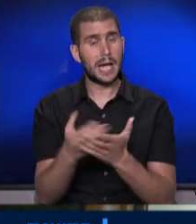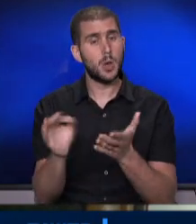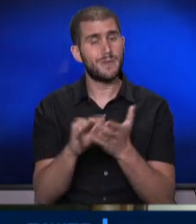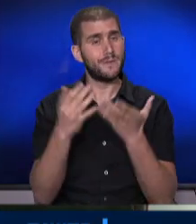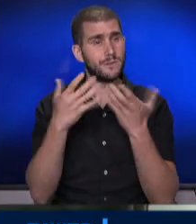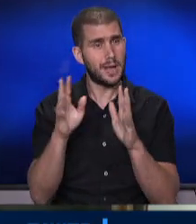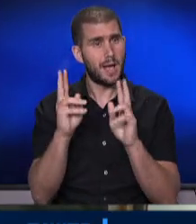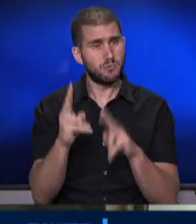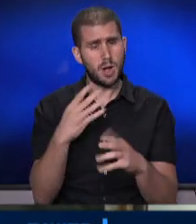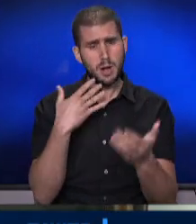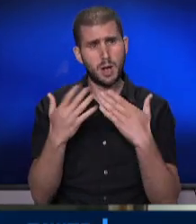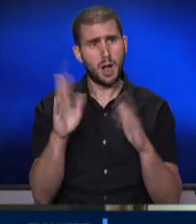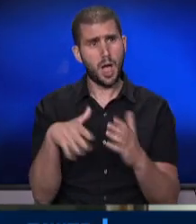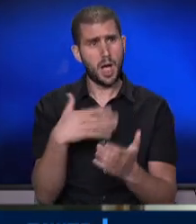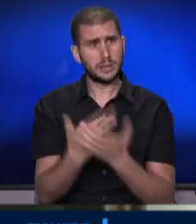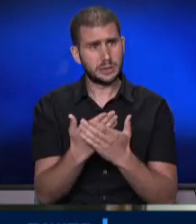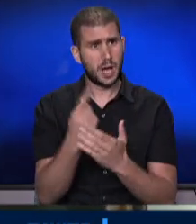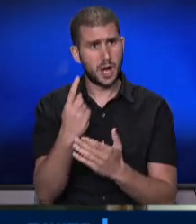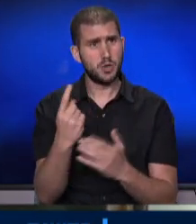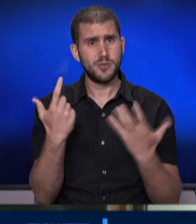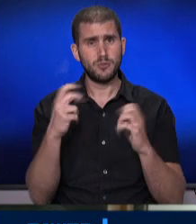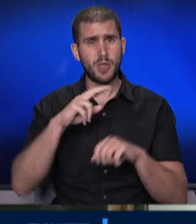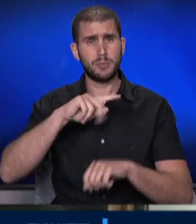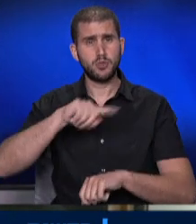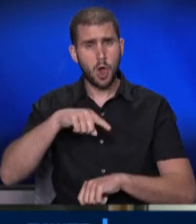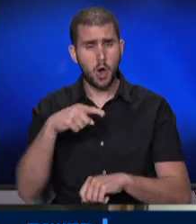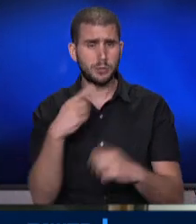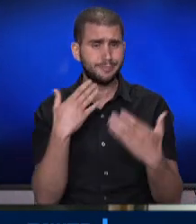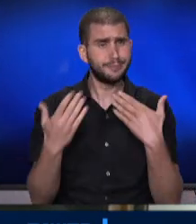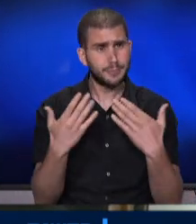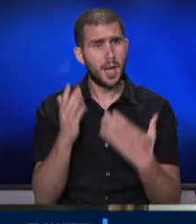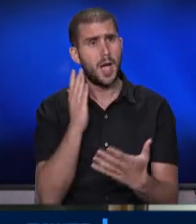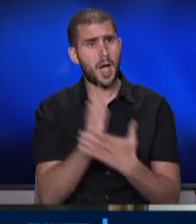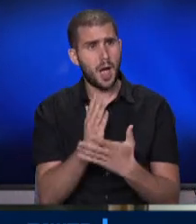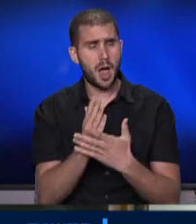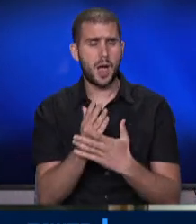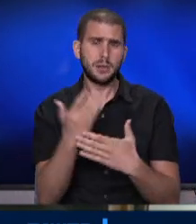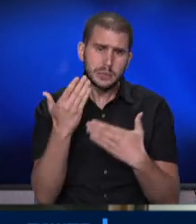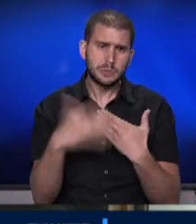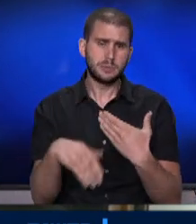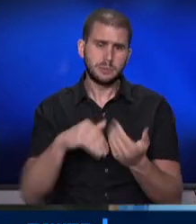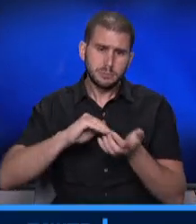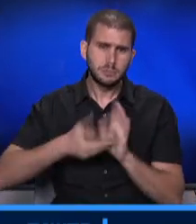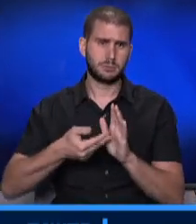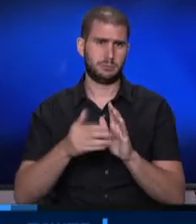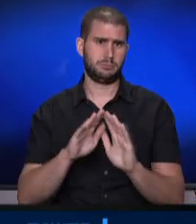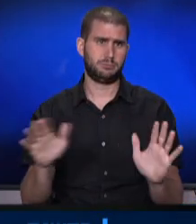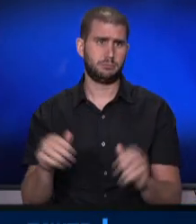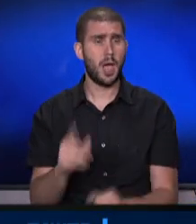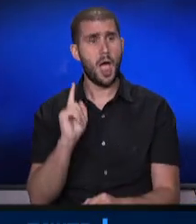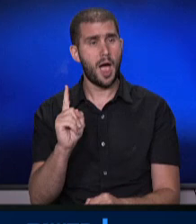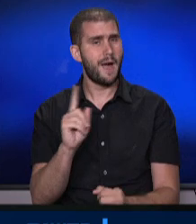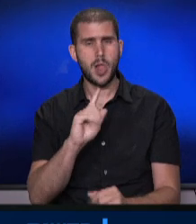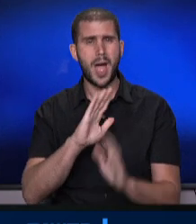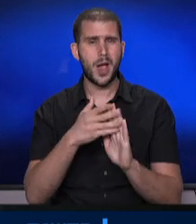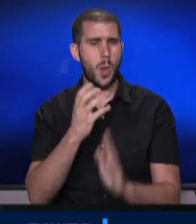אפשר לשבת על אותה הצעה פה 72 שעות, עד שיוצר אשן לבן. אבל לא הכל